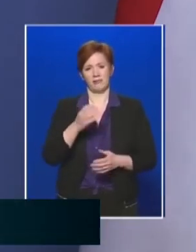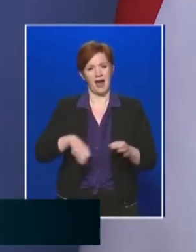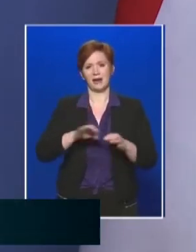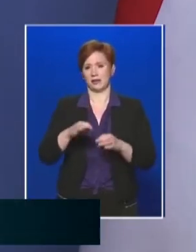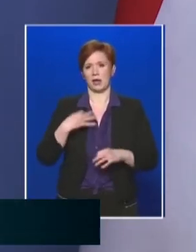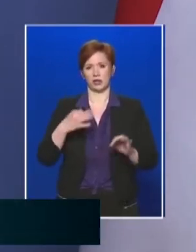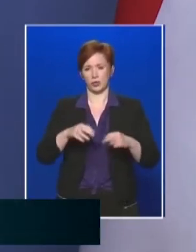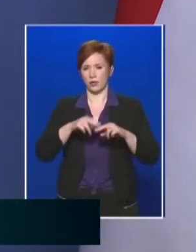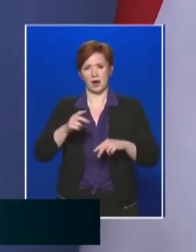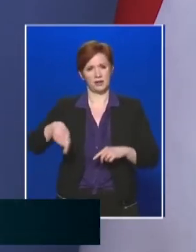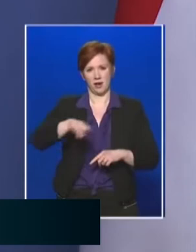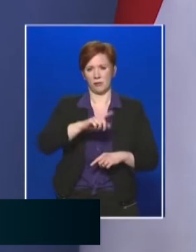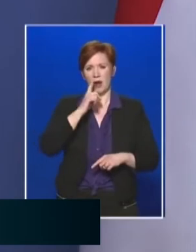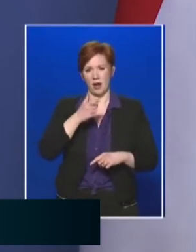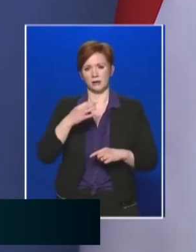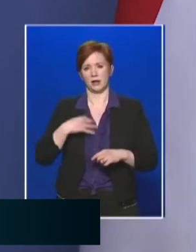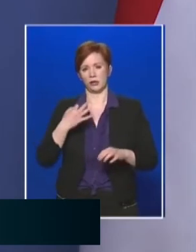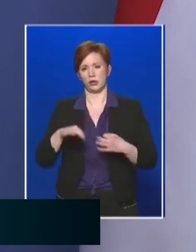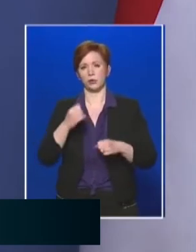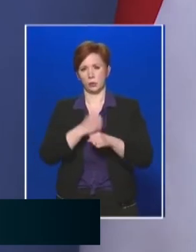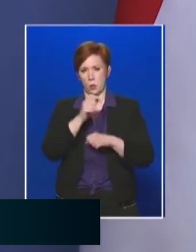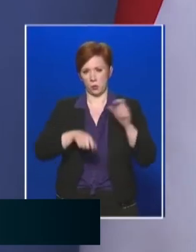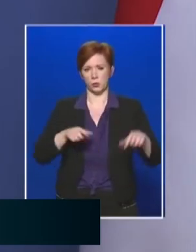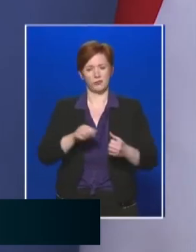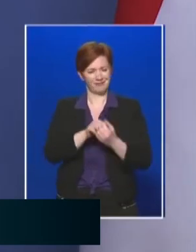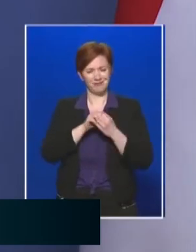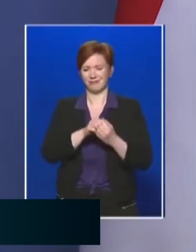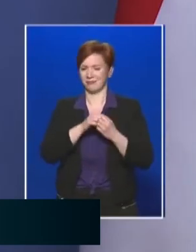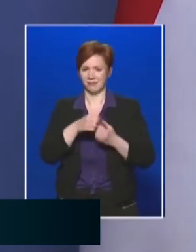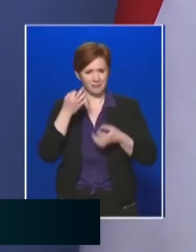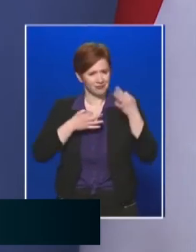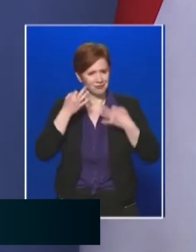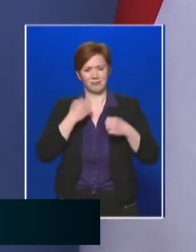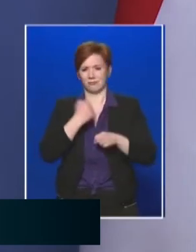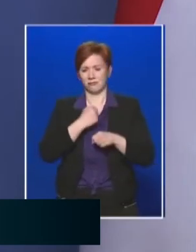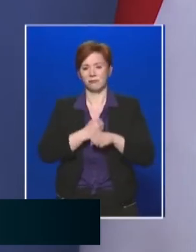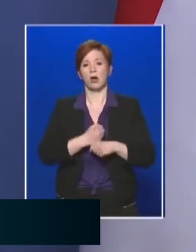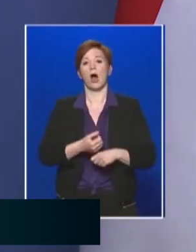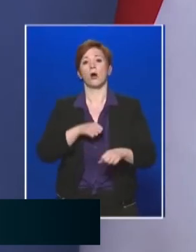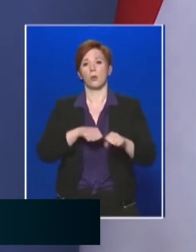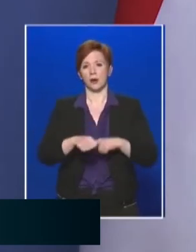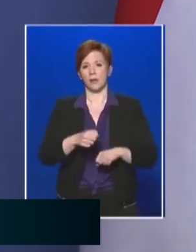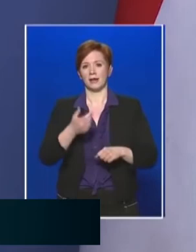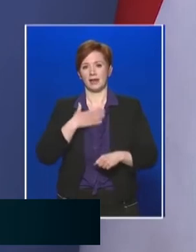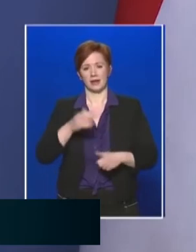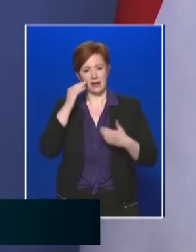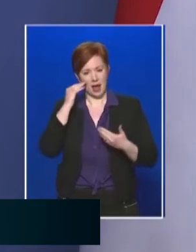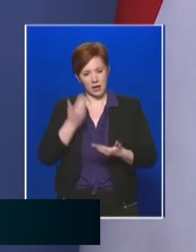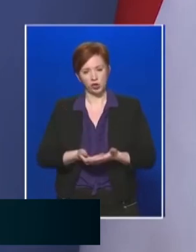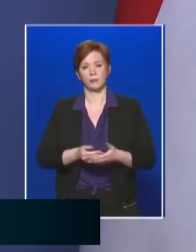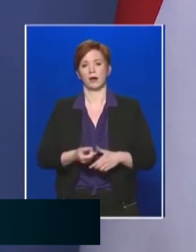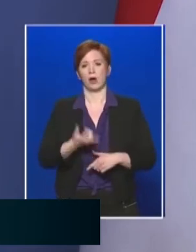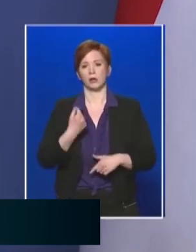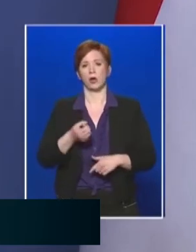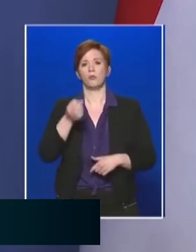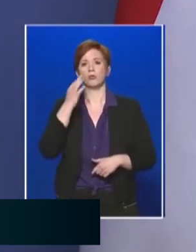egészében fognak az egészségügyi dolgozók vívni. Azzal is szeretné a kormány elismerni, hogy bruttó 500 000 forintot